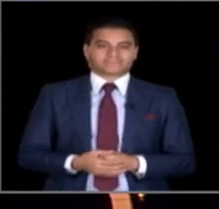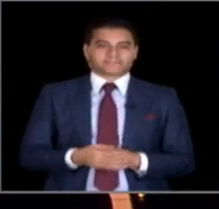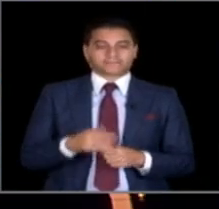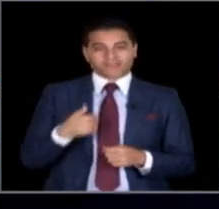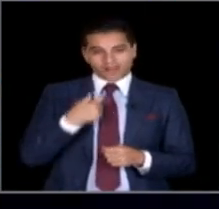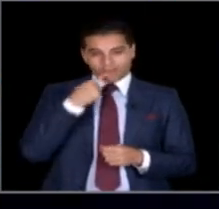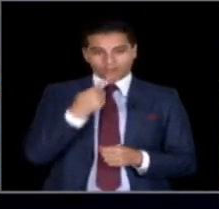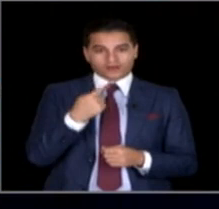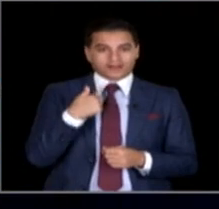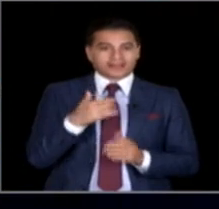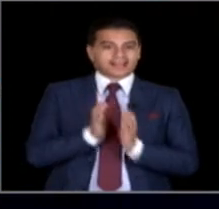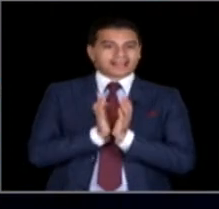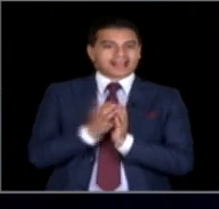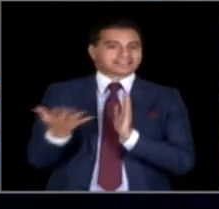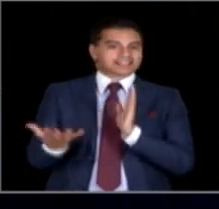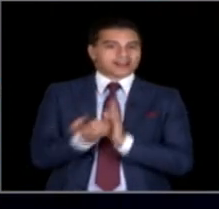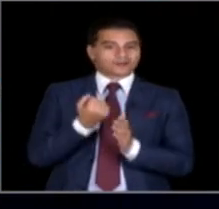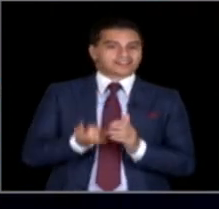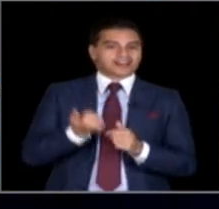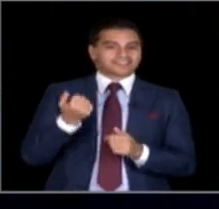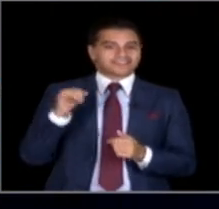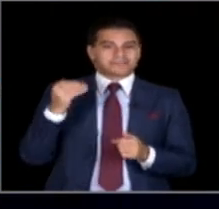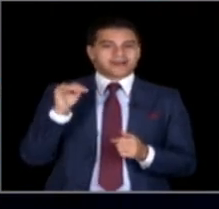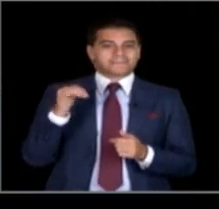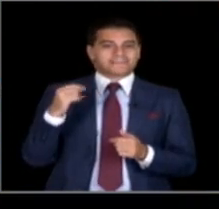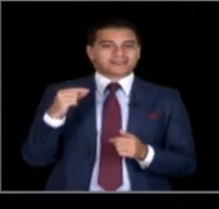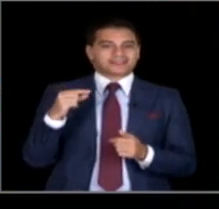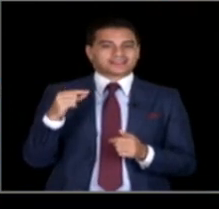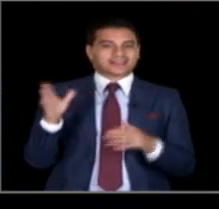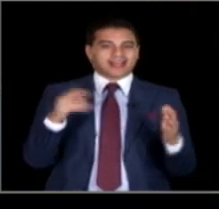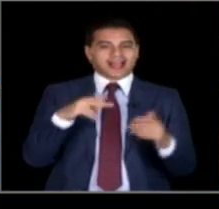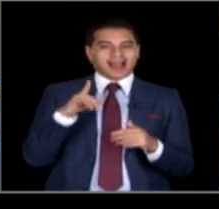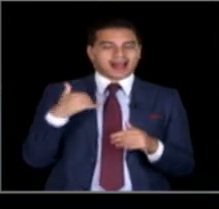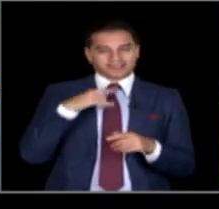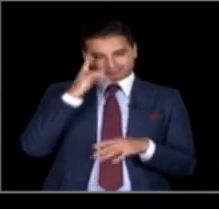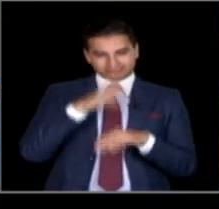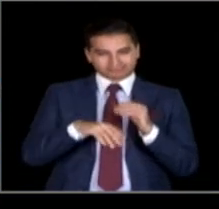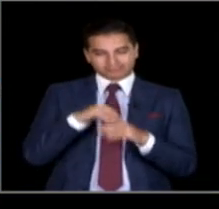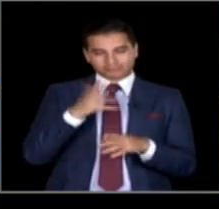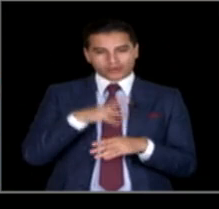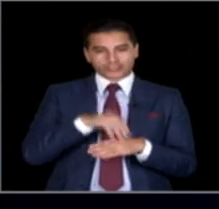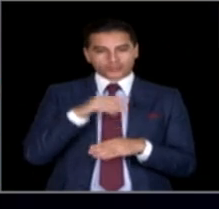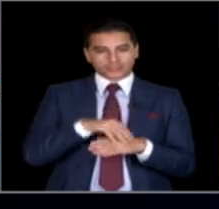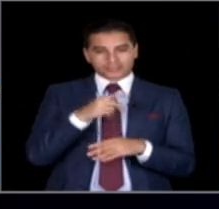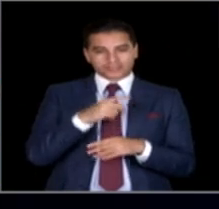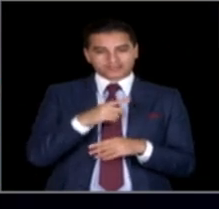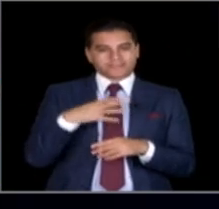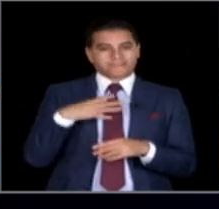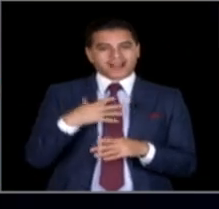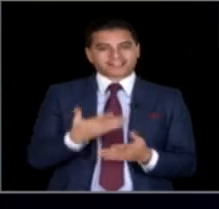احنا هنروح نسحب منهم الكاس. محمد علي دخلنا اول السويد. محمد علي